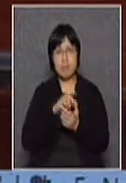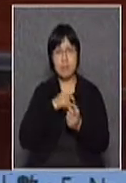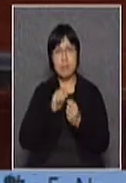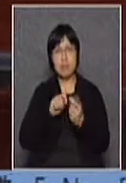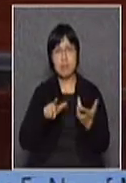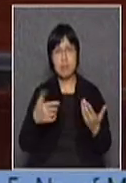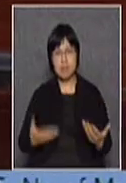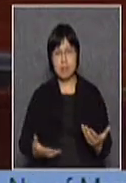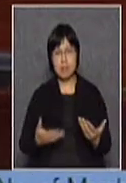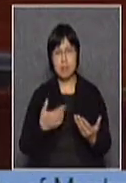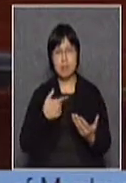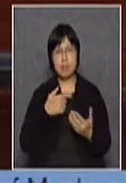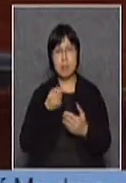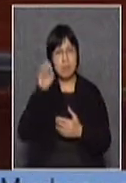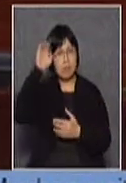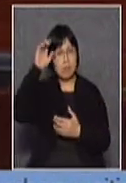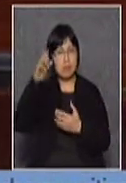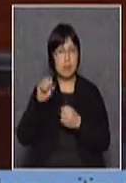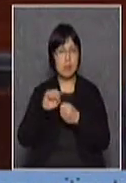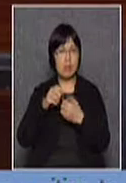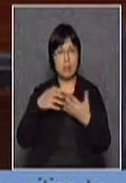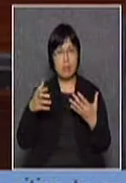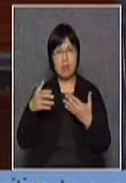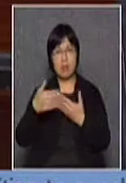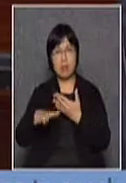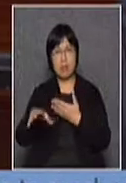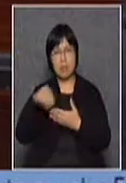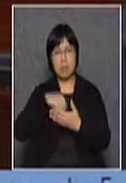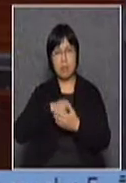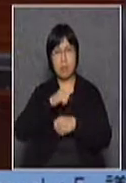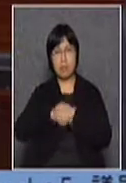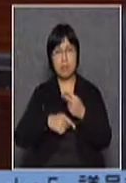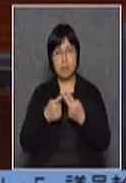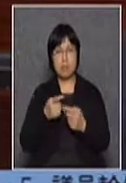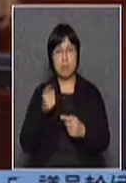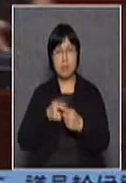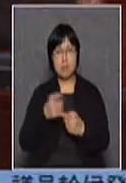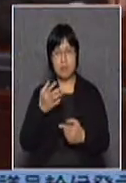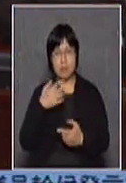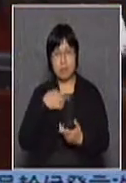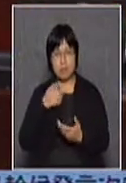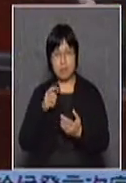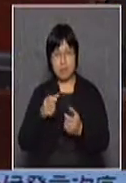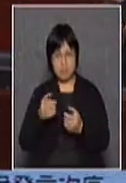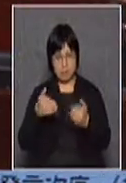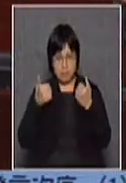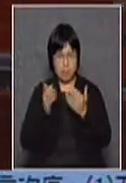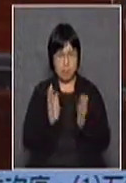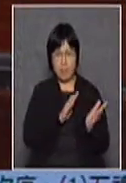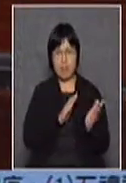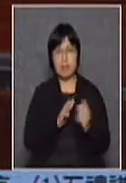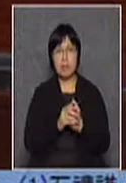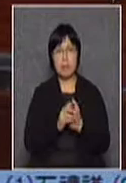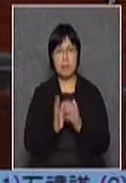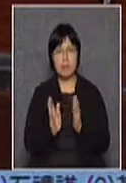現階段提議呢個擴大輸入外勞係一個荒謬絕倫，同埋一個純粹係利益傾斜嘅做法，係傾